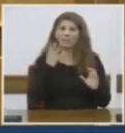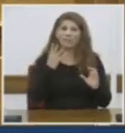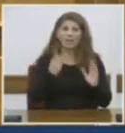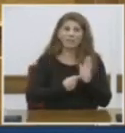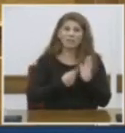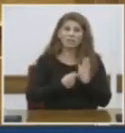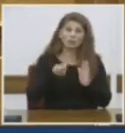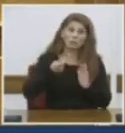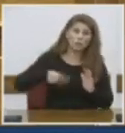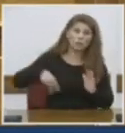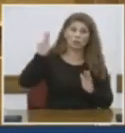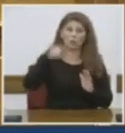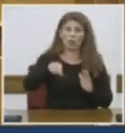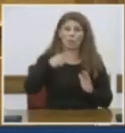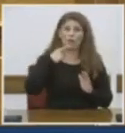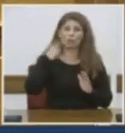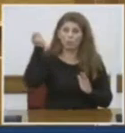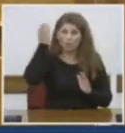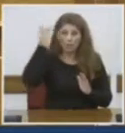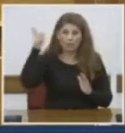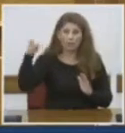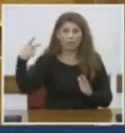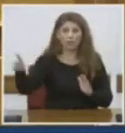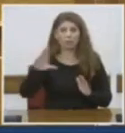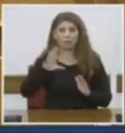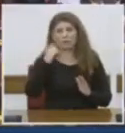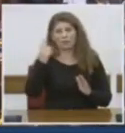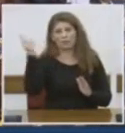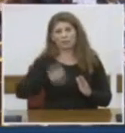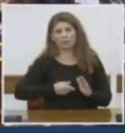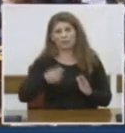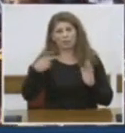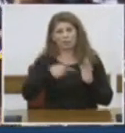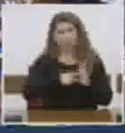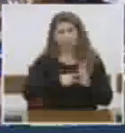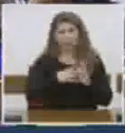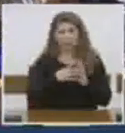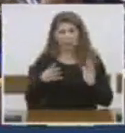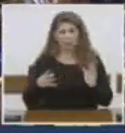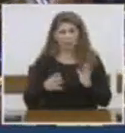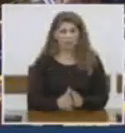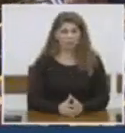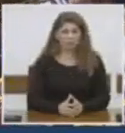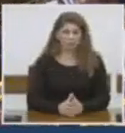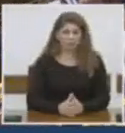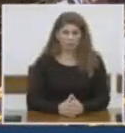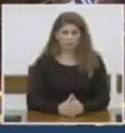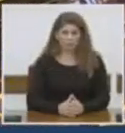πολύ από ό,τι άξιζε το δικό σας 51% το 2019.